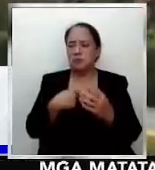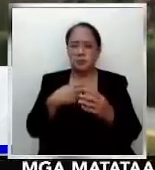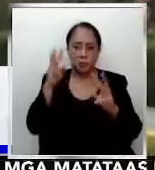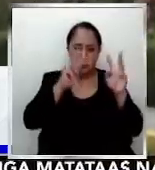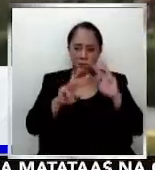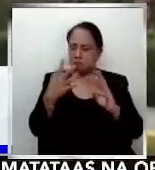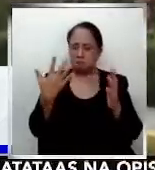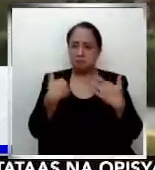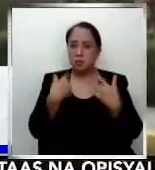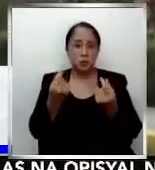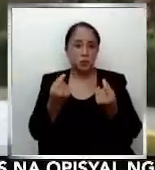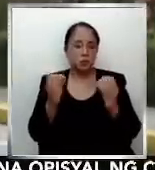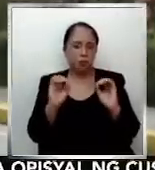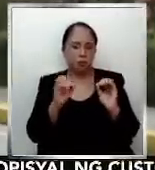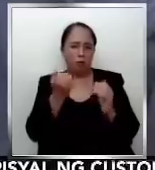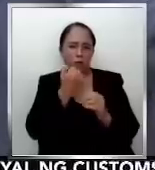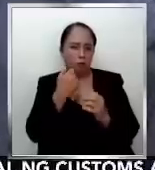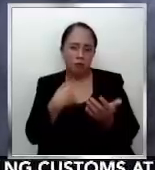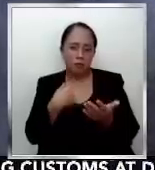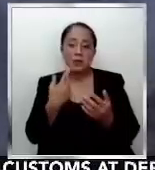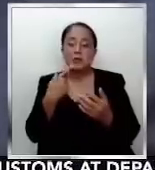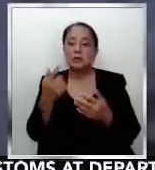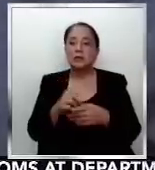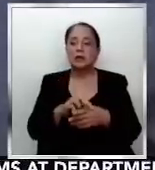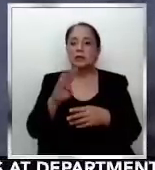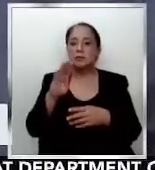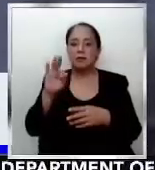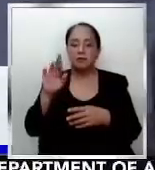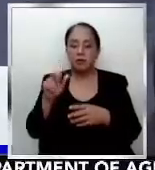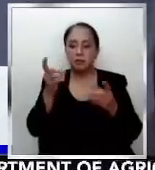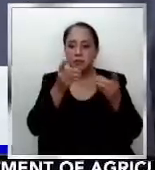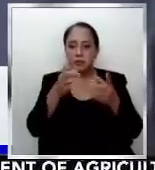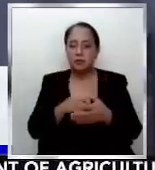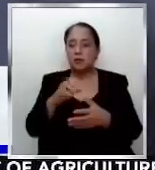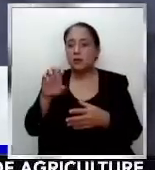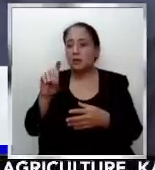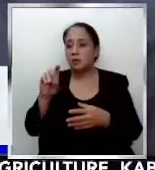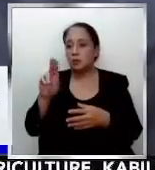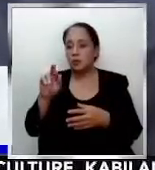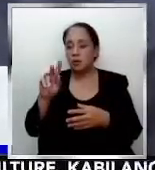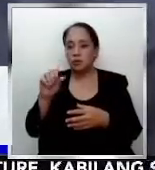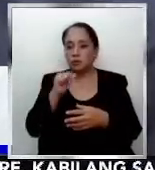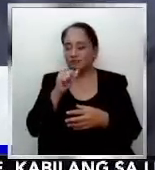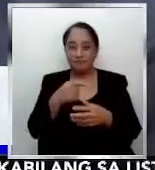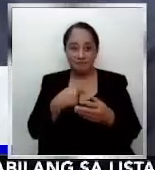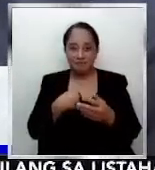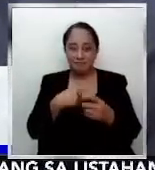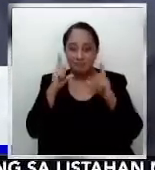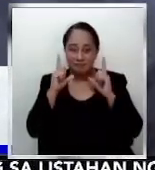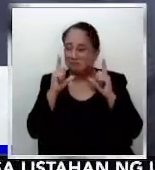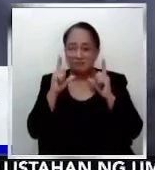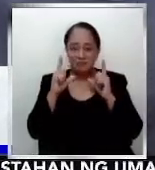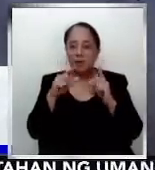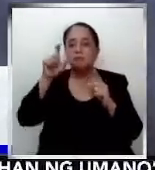siyang ginagawang kasalanan. Sabi naman ni BFAR Director Eduardo Gongona, hindi totoo ang paratang. Dapat daw magsagawa muna